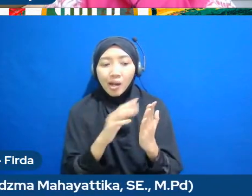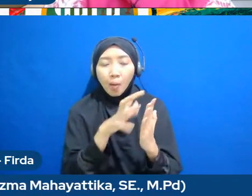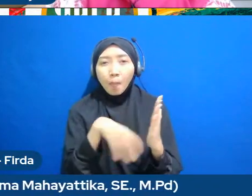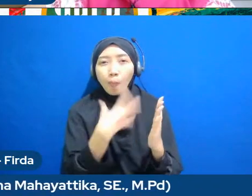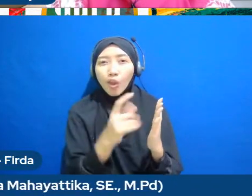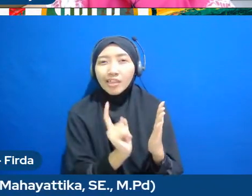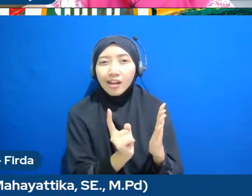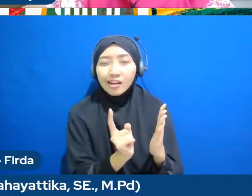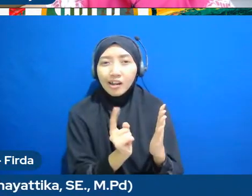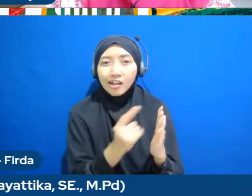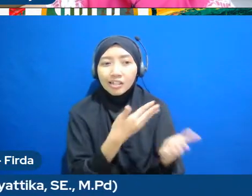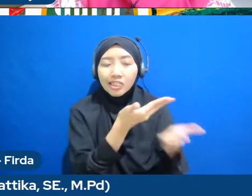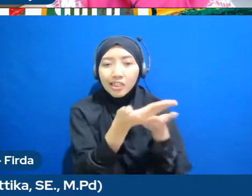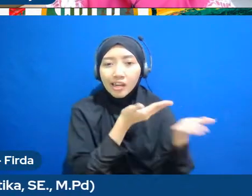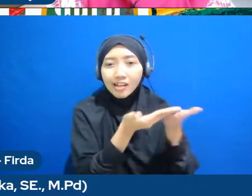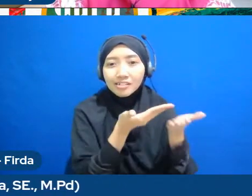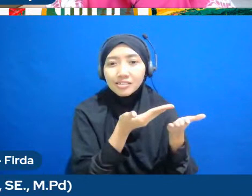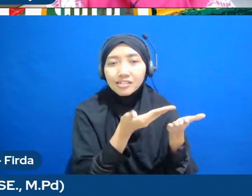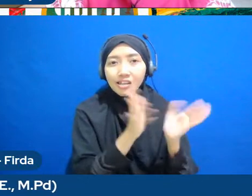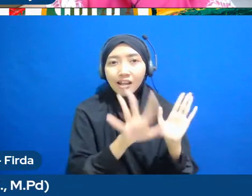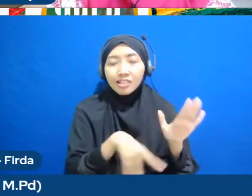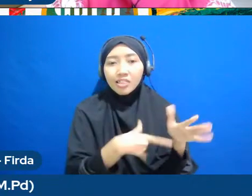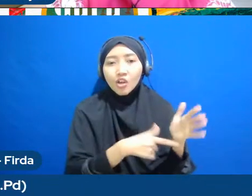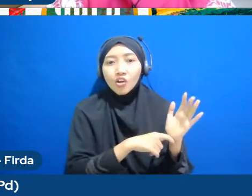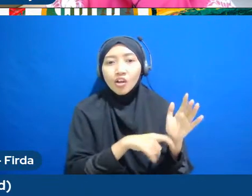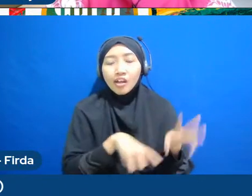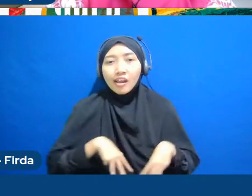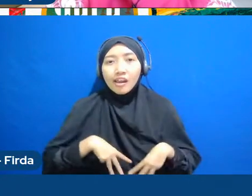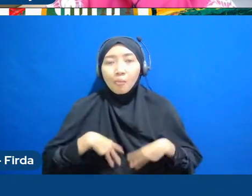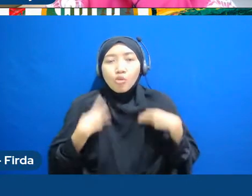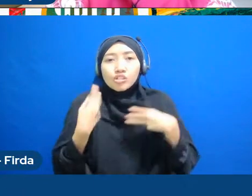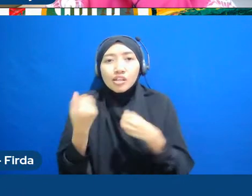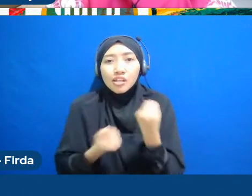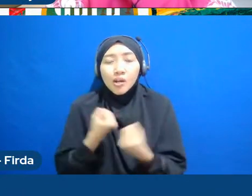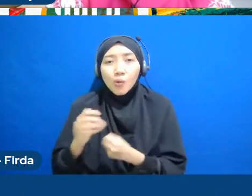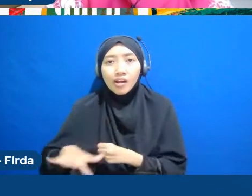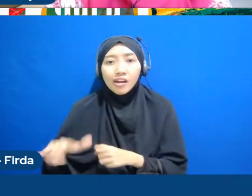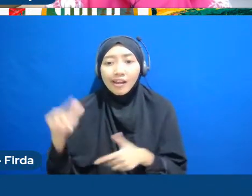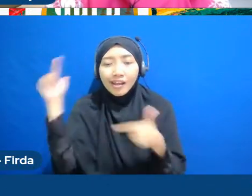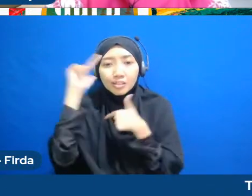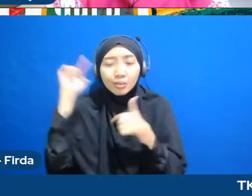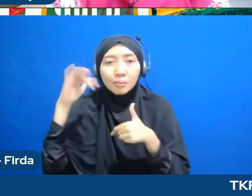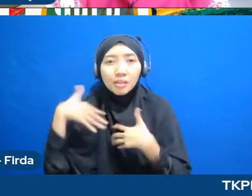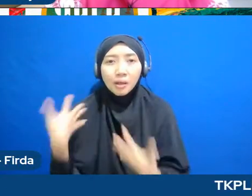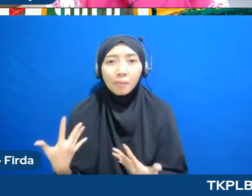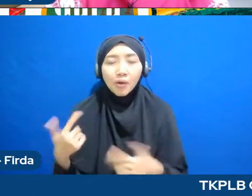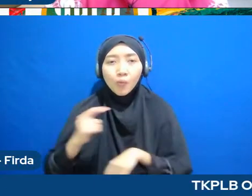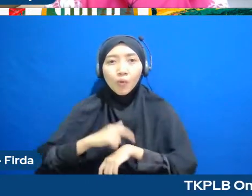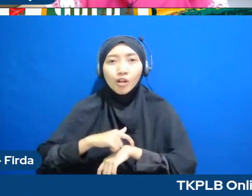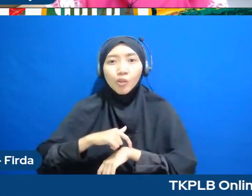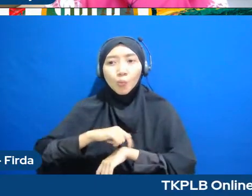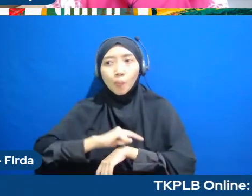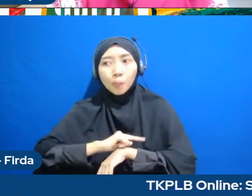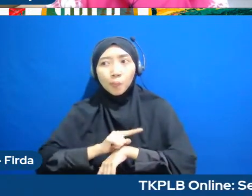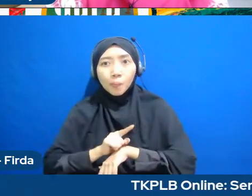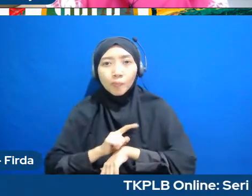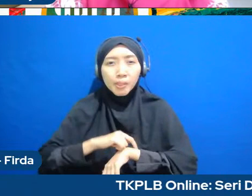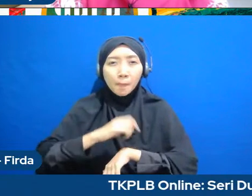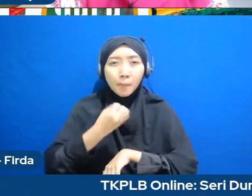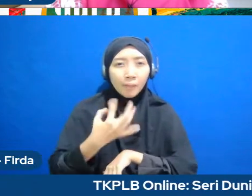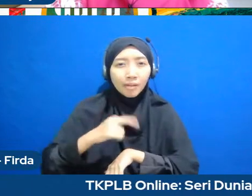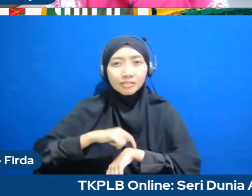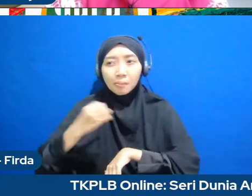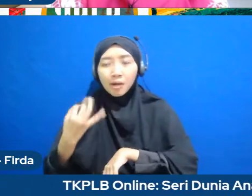pola interaksi, ada pola emosi yang dilakukan oleh anak, ekspresinya seperti apa pada waktu-waktu tertentu. Jadi ketika guru